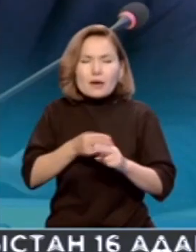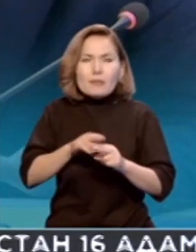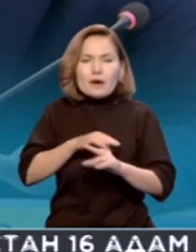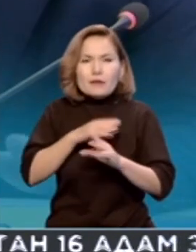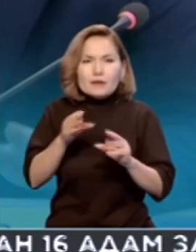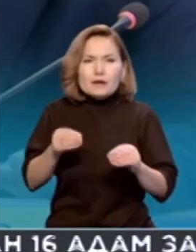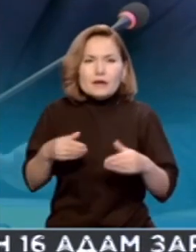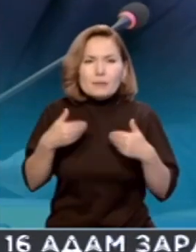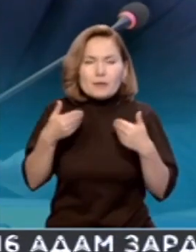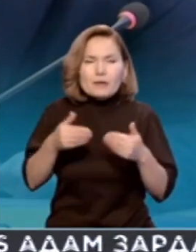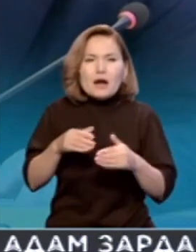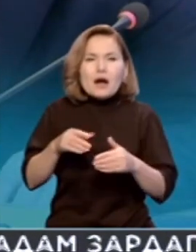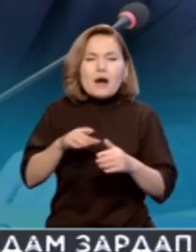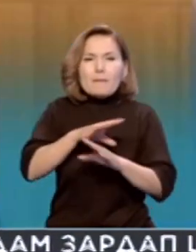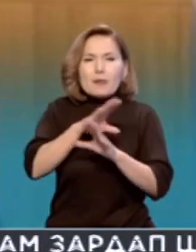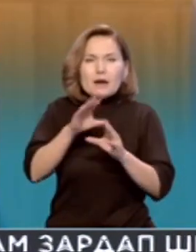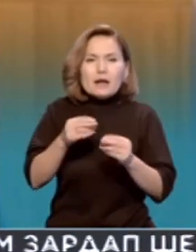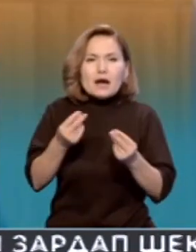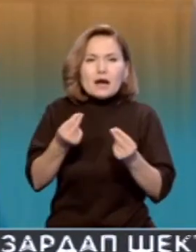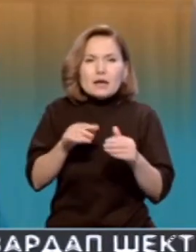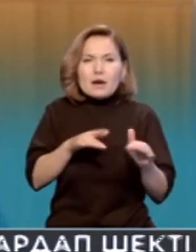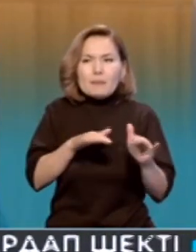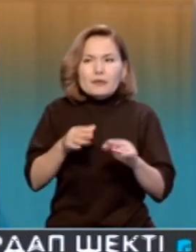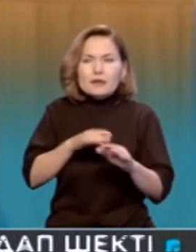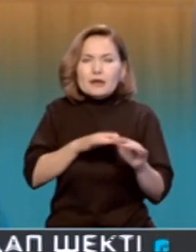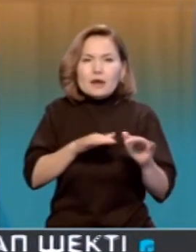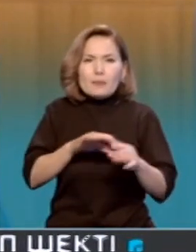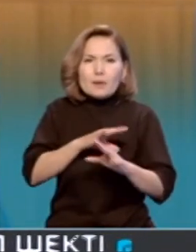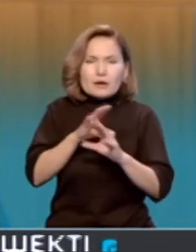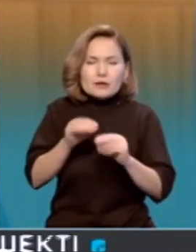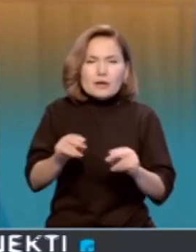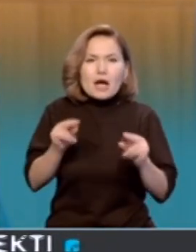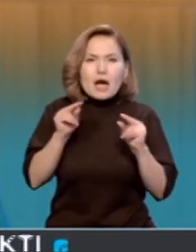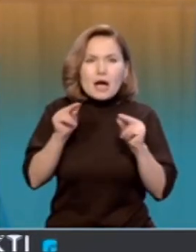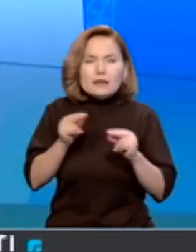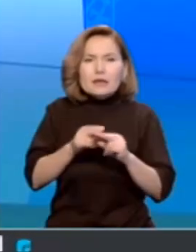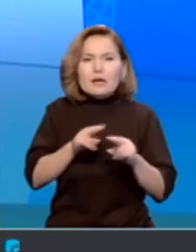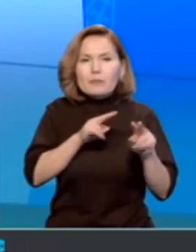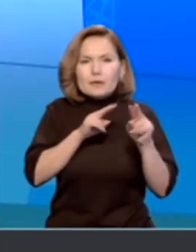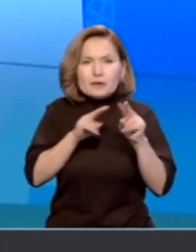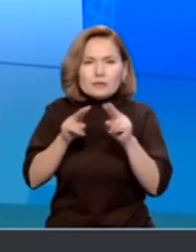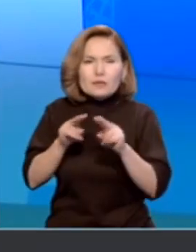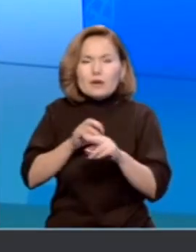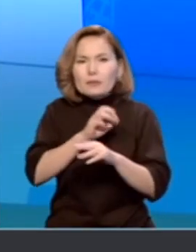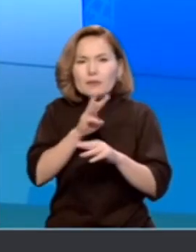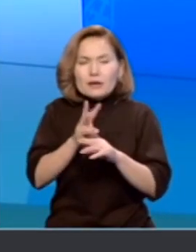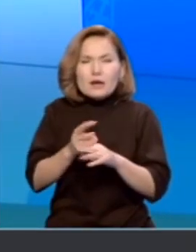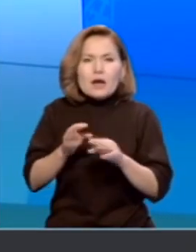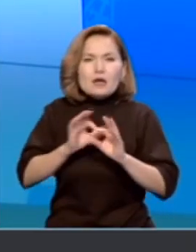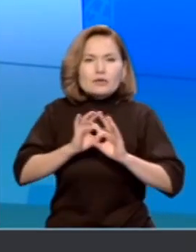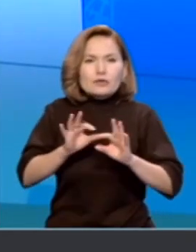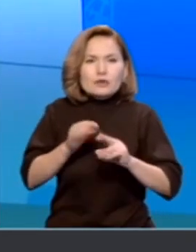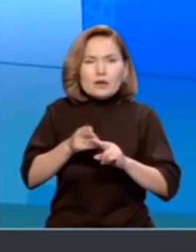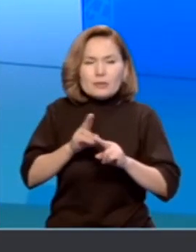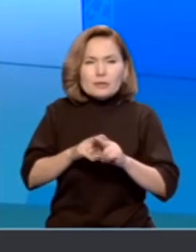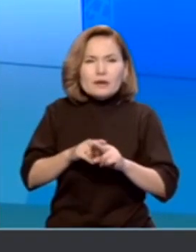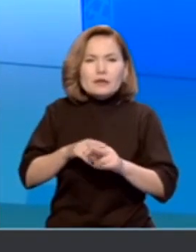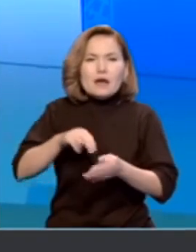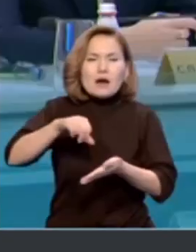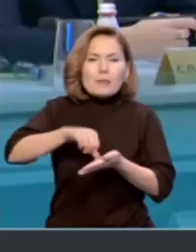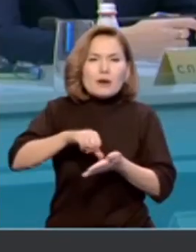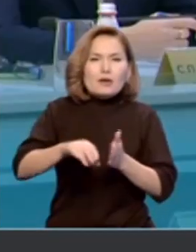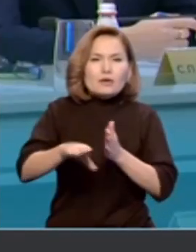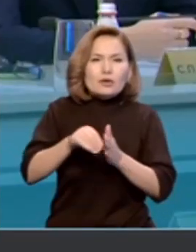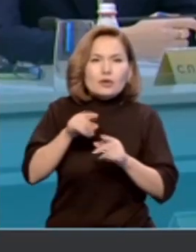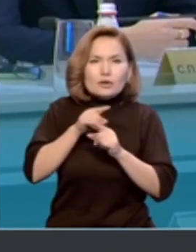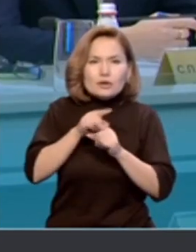ұсыну, кандидаттардың барлық қаржы операциялары мен процедураларын ашық, әділ қамтамасыз ету туралы түсіндірді. Сондай-ақ